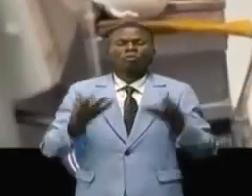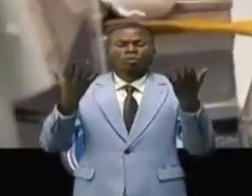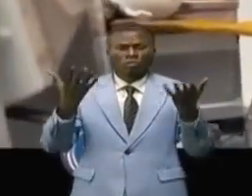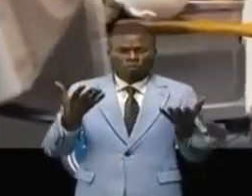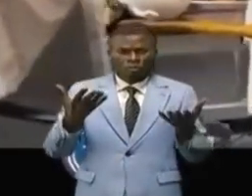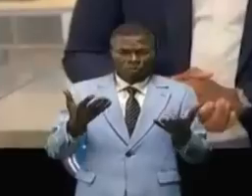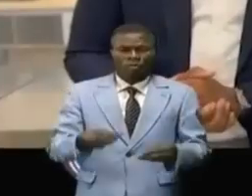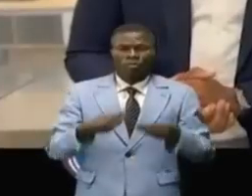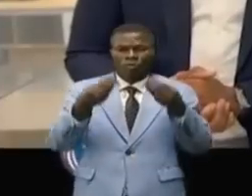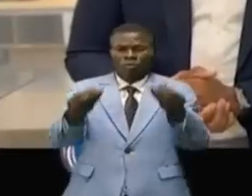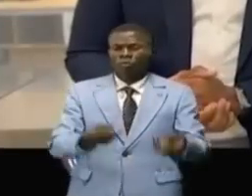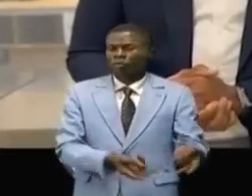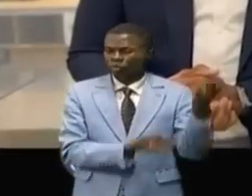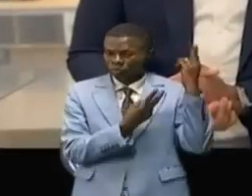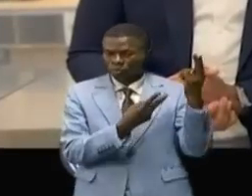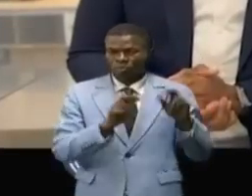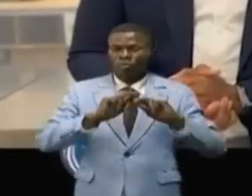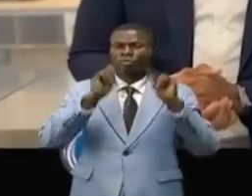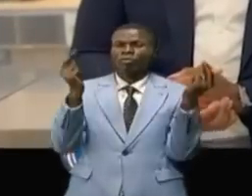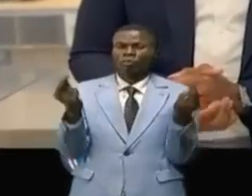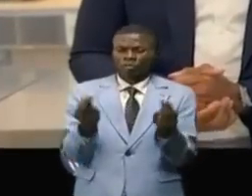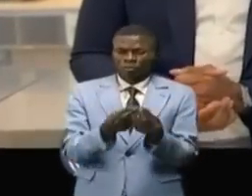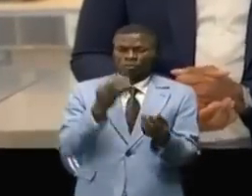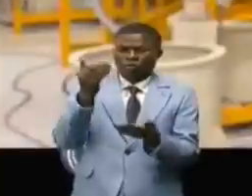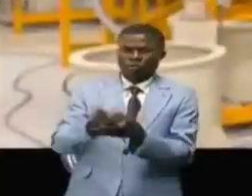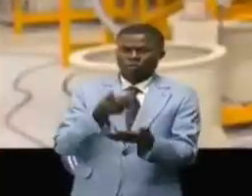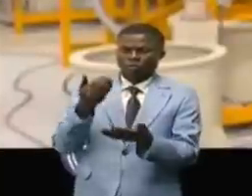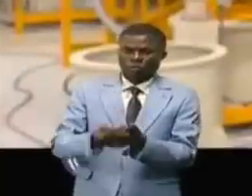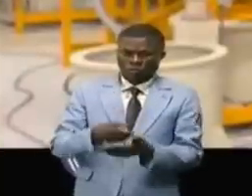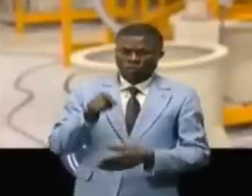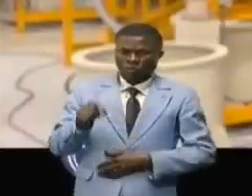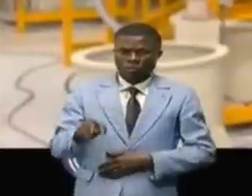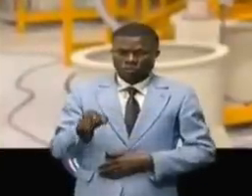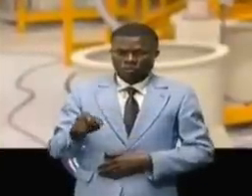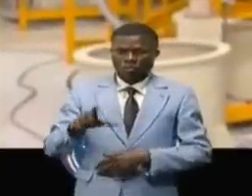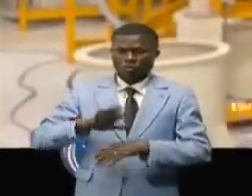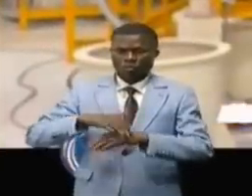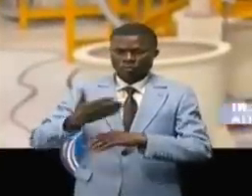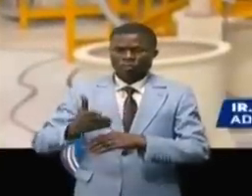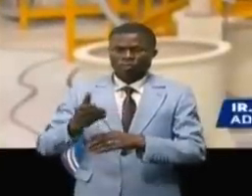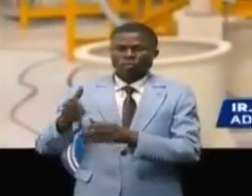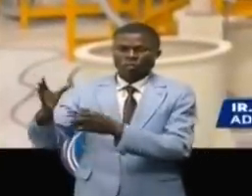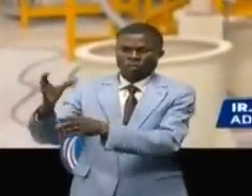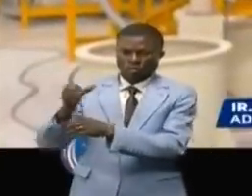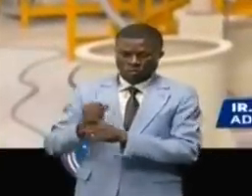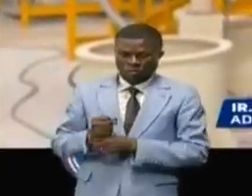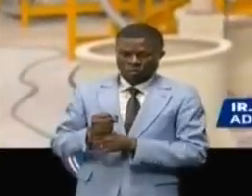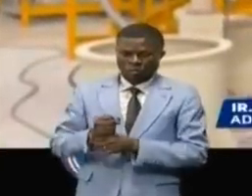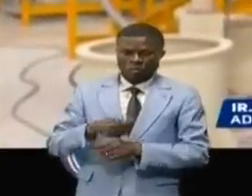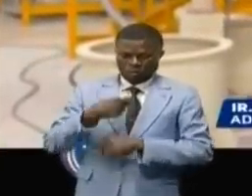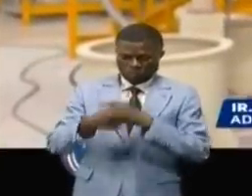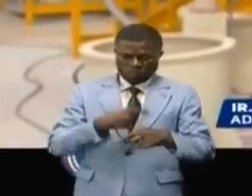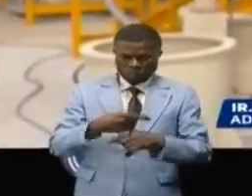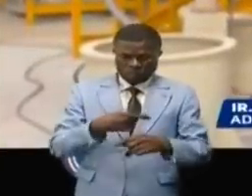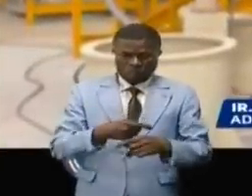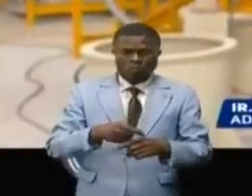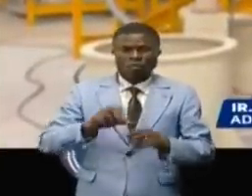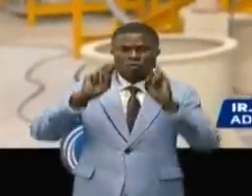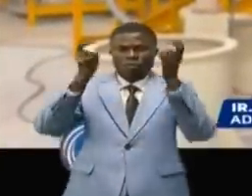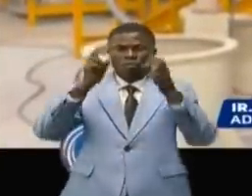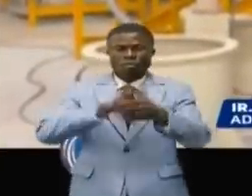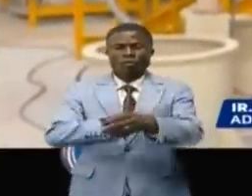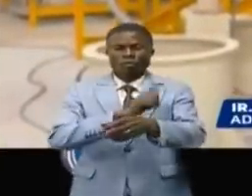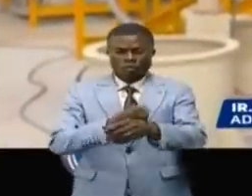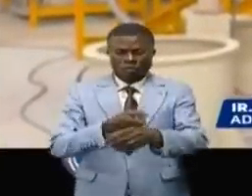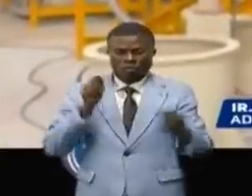à l'exploitation d'une telle raffinerie en RDC à partir de la réception lingot que nous faisons partie de boukabu jusqu'à la